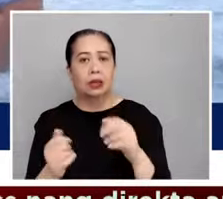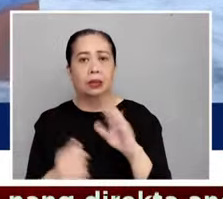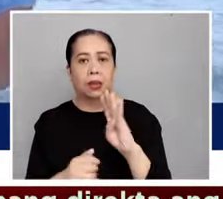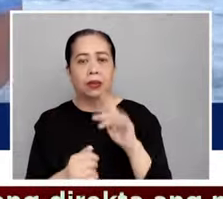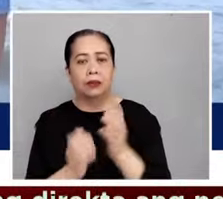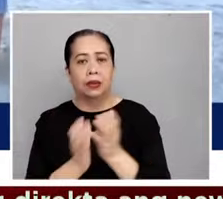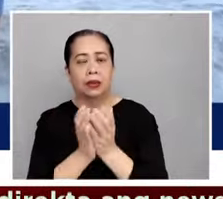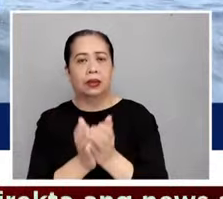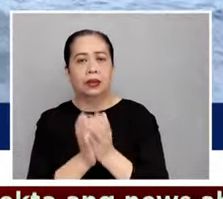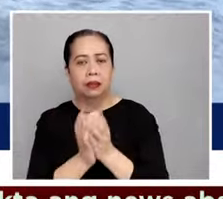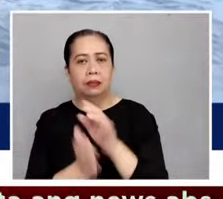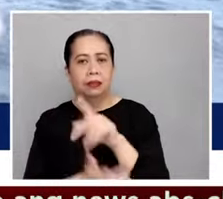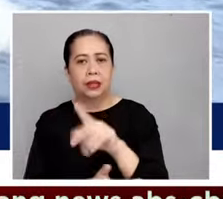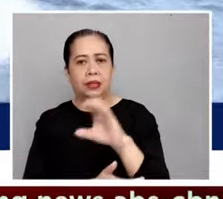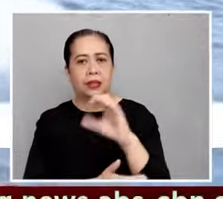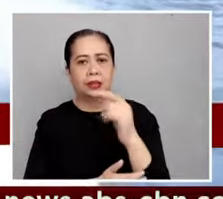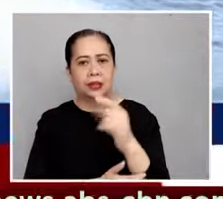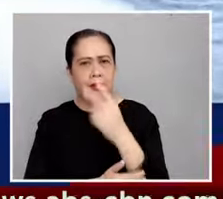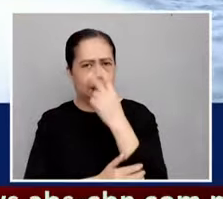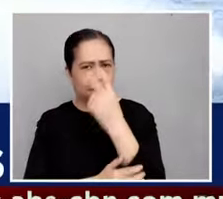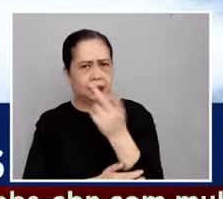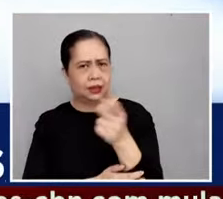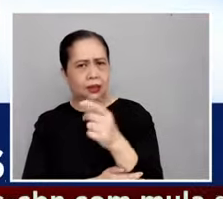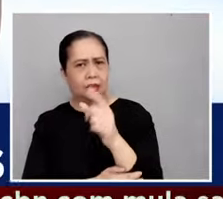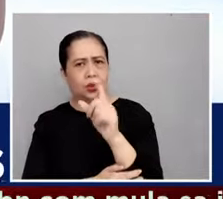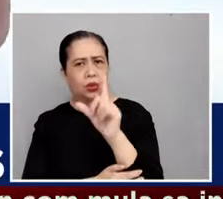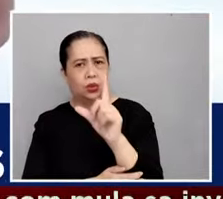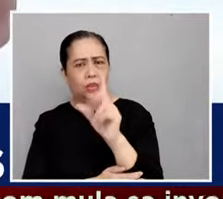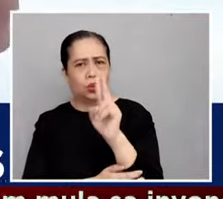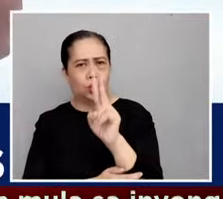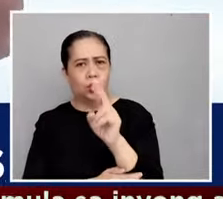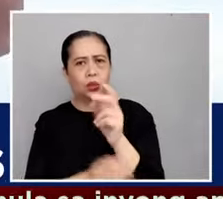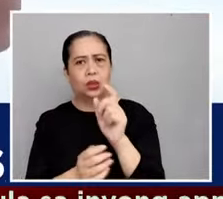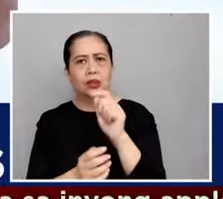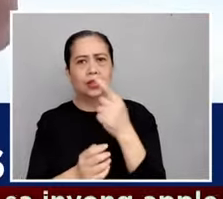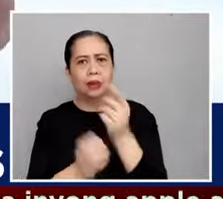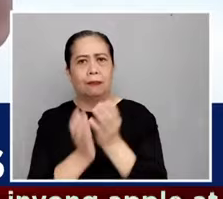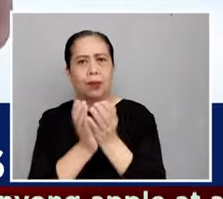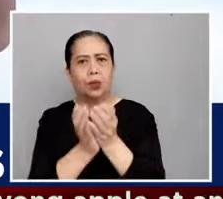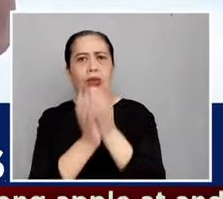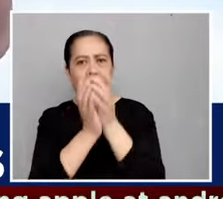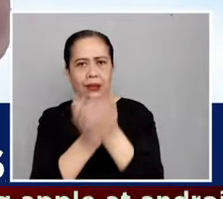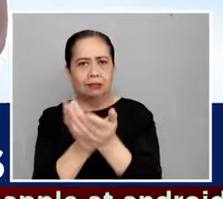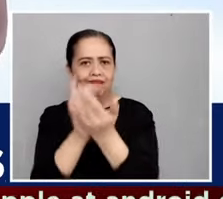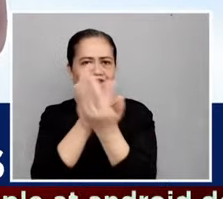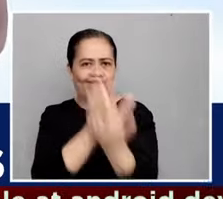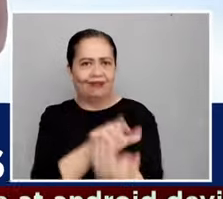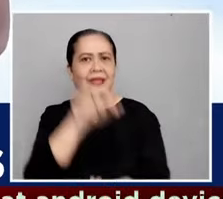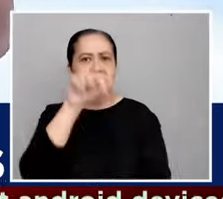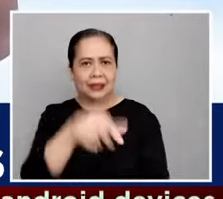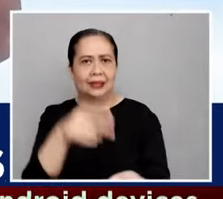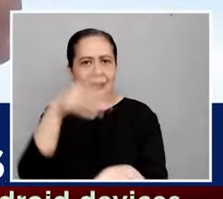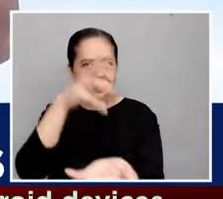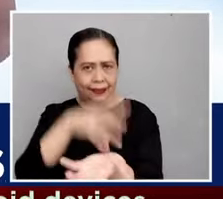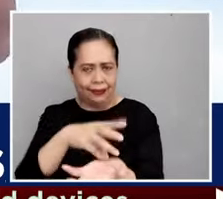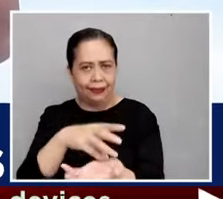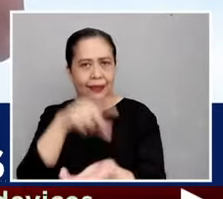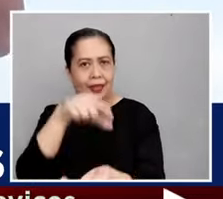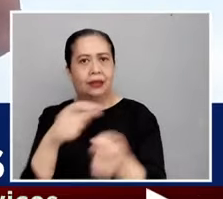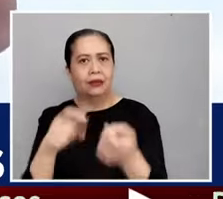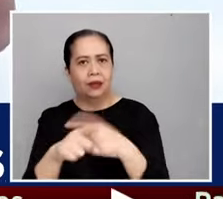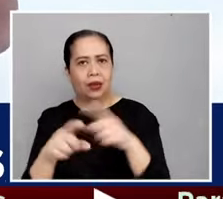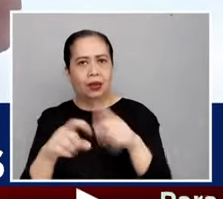ng Philippine Coast Guard at yung natatanaw na dalawang tugboat na yon, doon lumubog yung MT Princess Empress at doon nagmumula